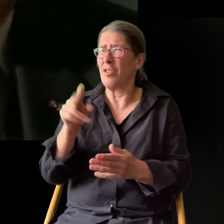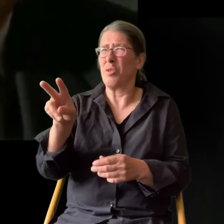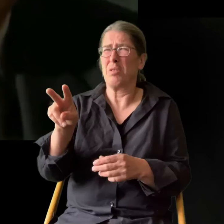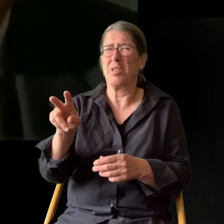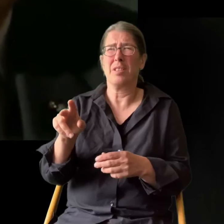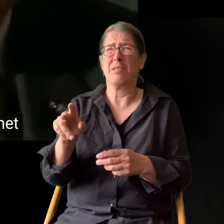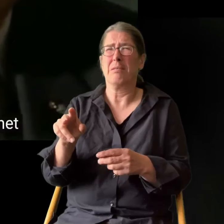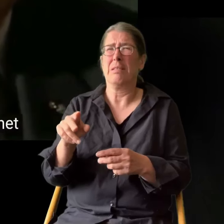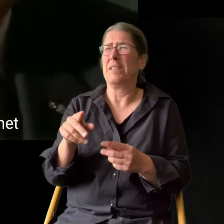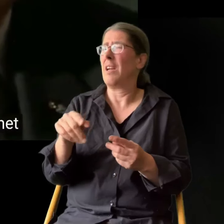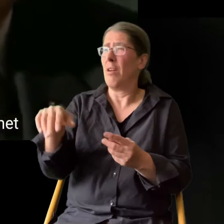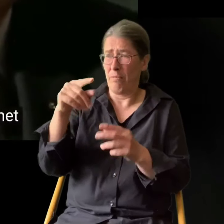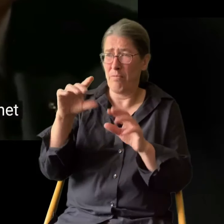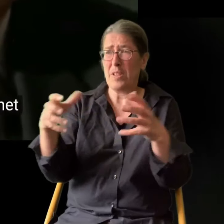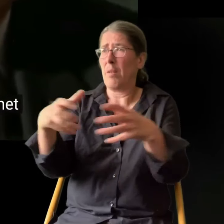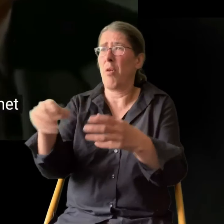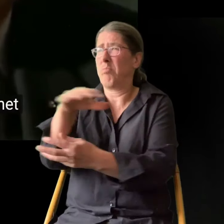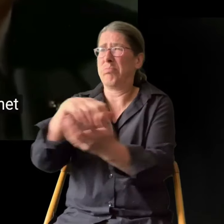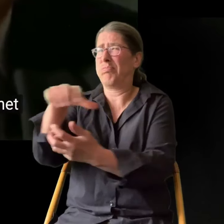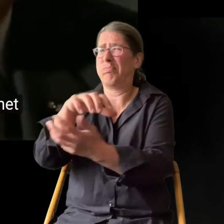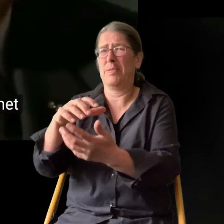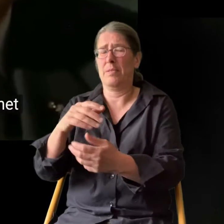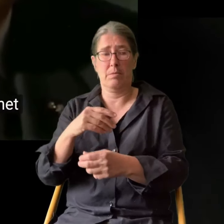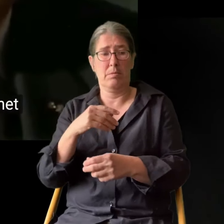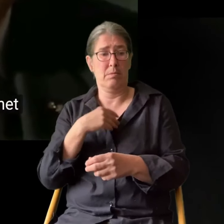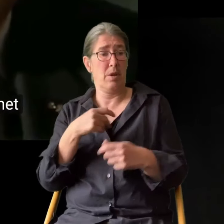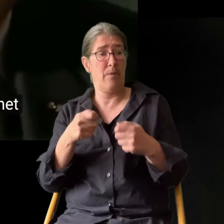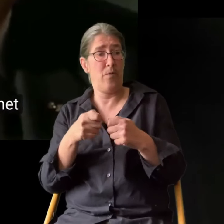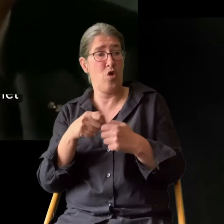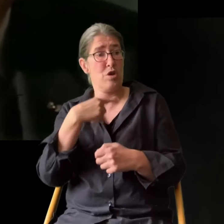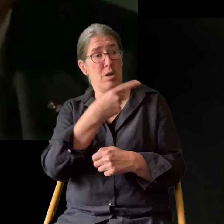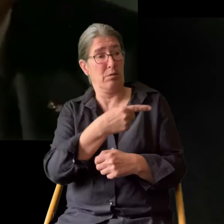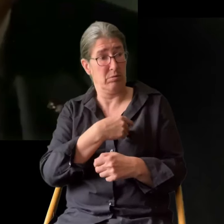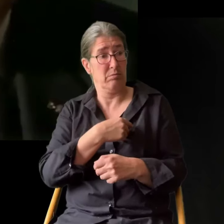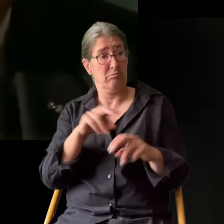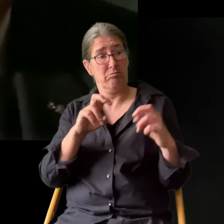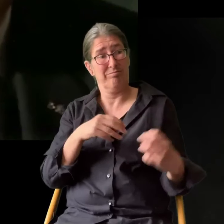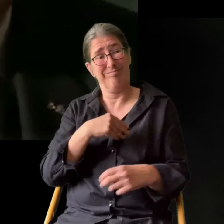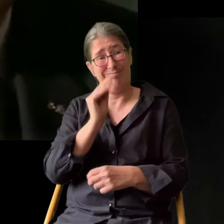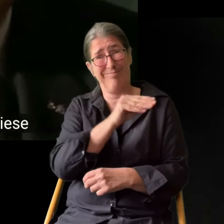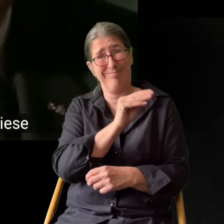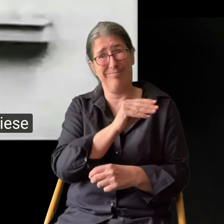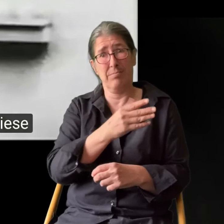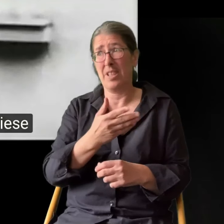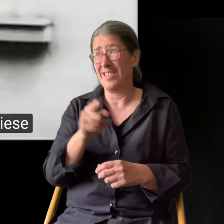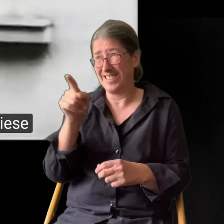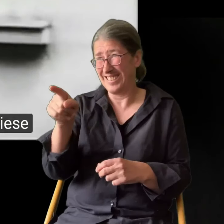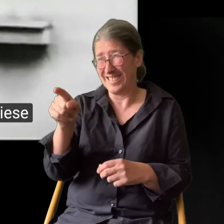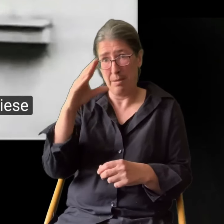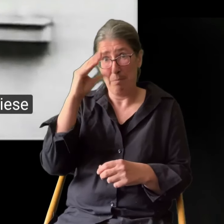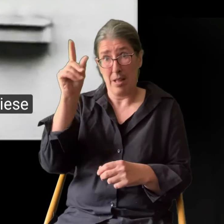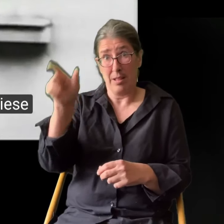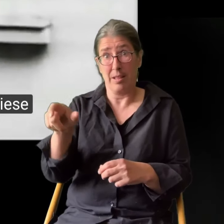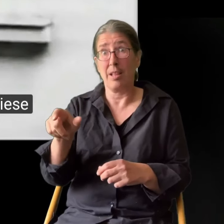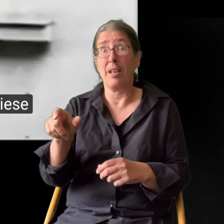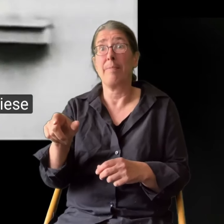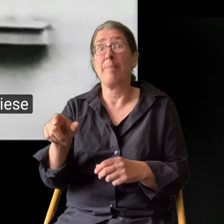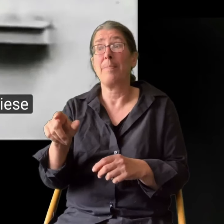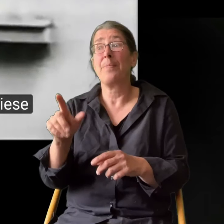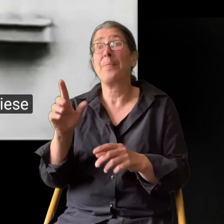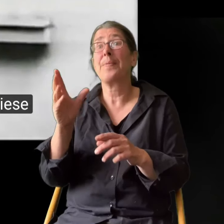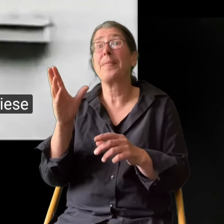mit Tumulten geendet. Und da habe ich zu einem Freund, der mit mir in der Versammlung war, gesagt, dieser Mann dürfte